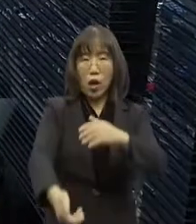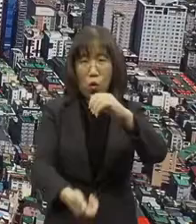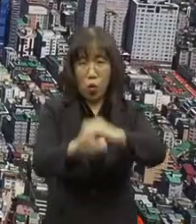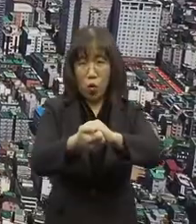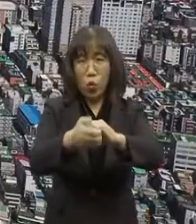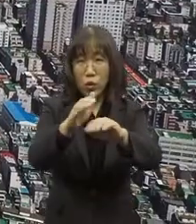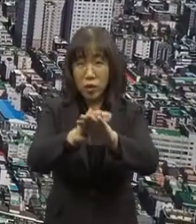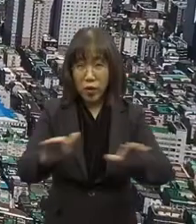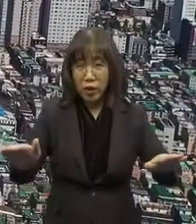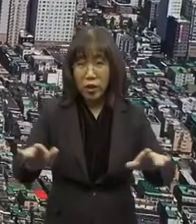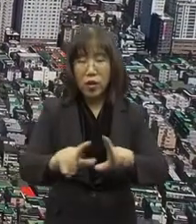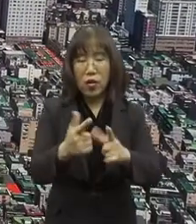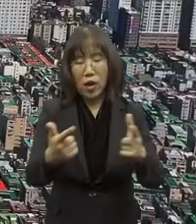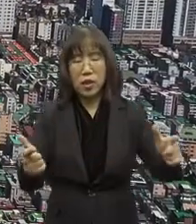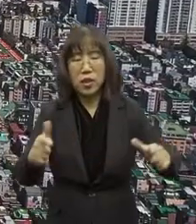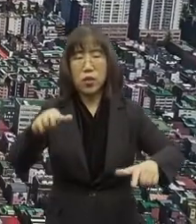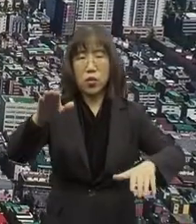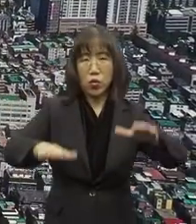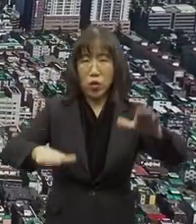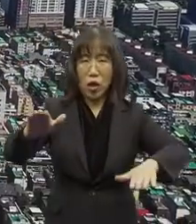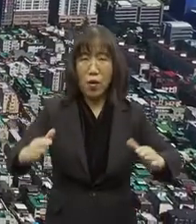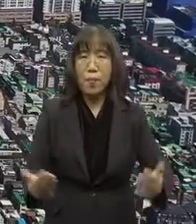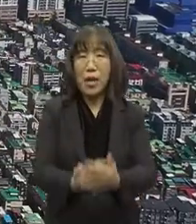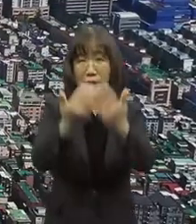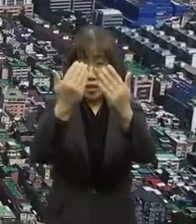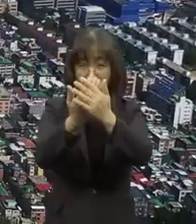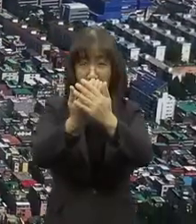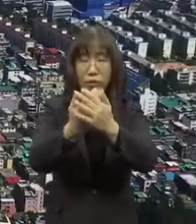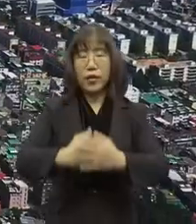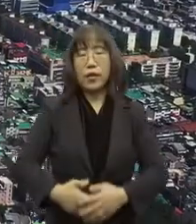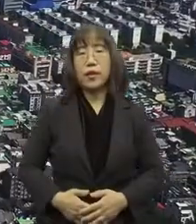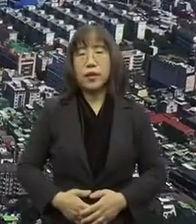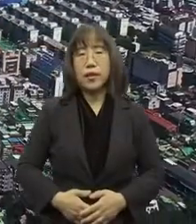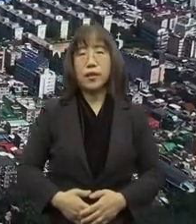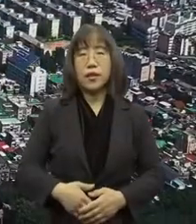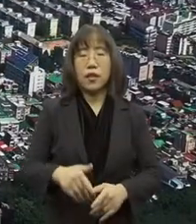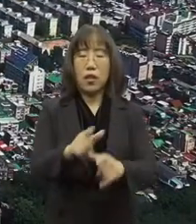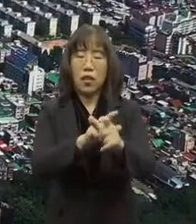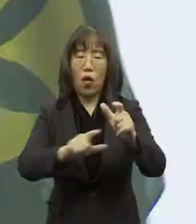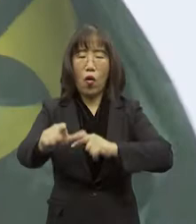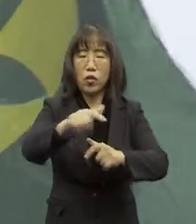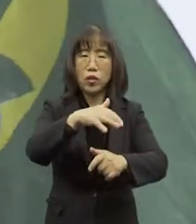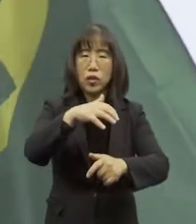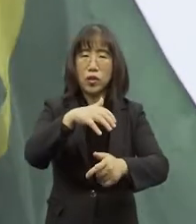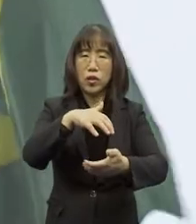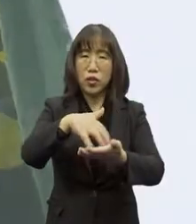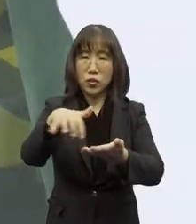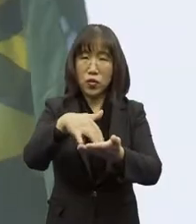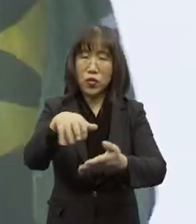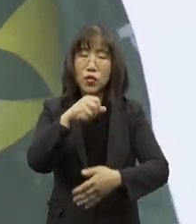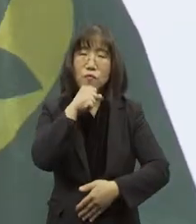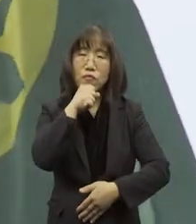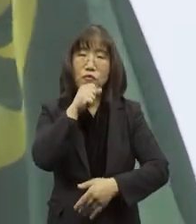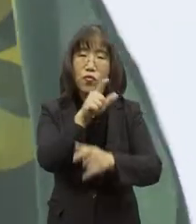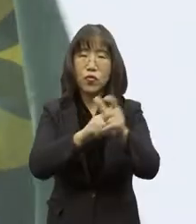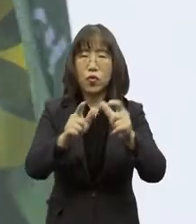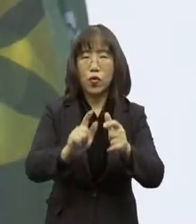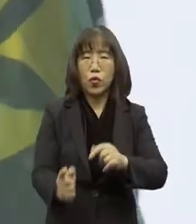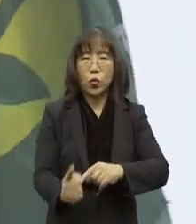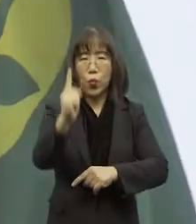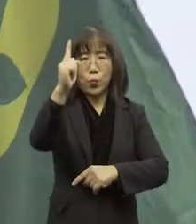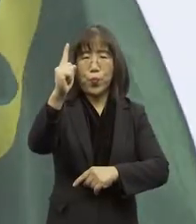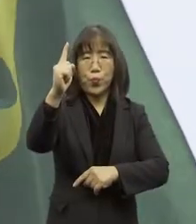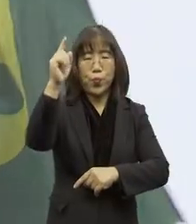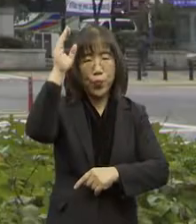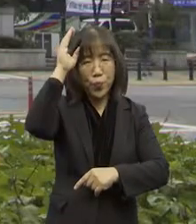마곡지구와 공항 고도제한 완화로 구도심과 신도심의 균형 발전이 완료되면 지방자치 경쟁력 지수가 더